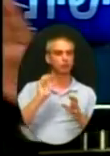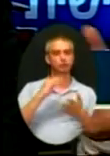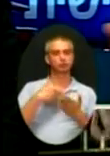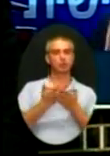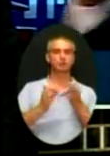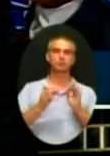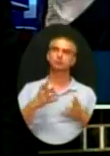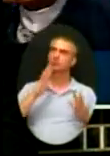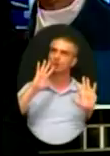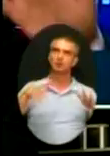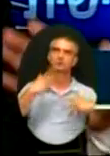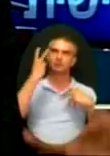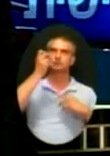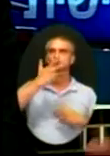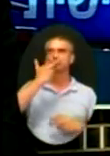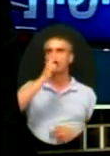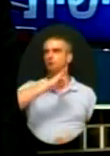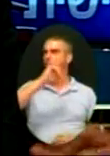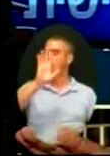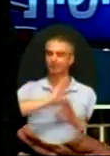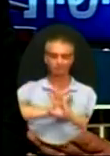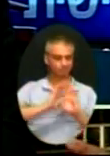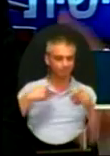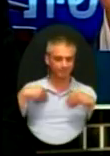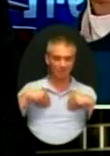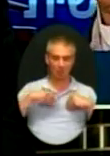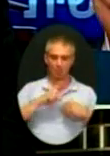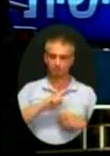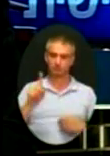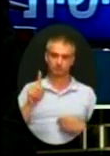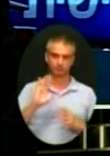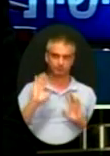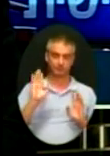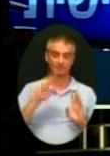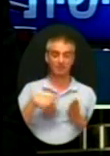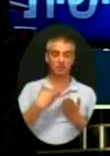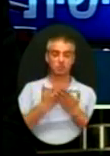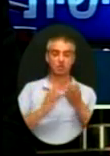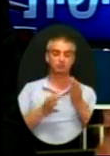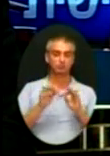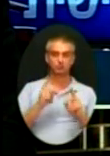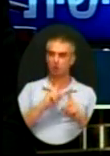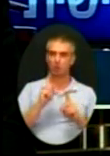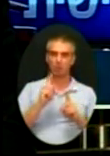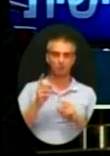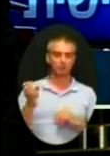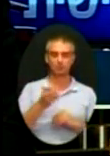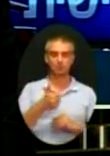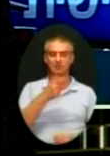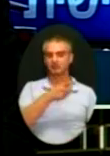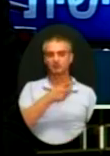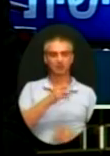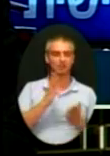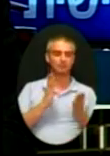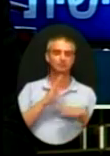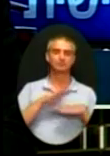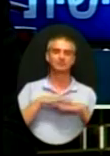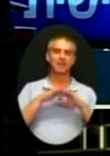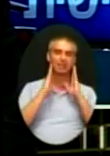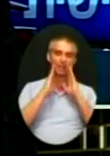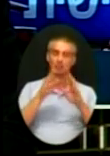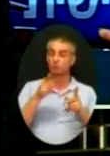משפטיים שיושבים 10, 20, 30 שנה, זה לחלוטין אני לא מסכים. אבל היועץ המשפטי לא ימונה על ידי השר כמשרת